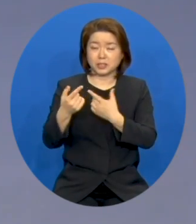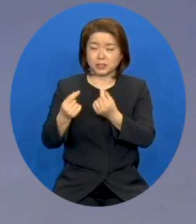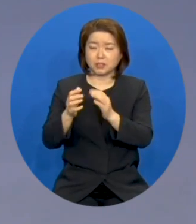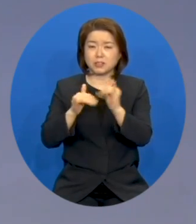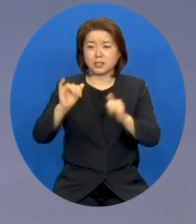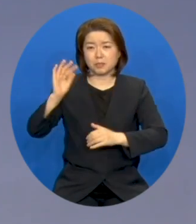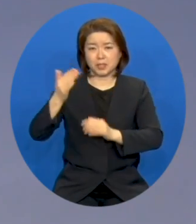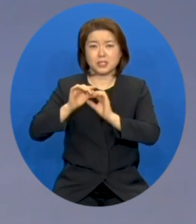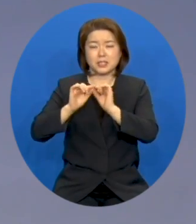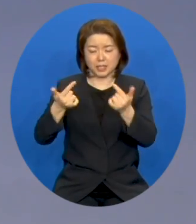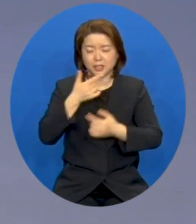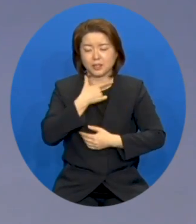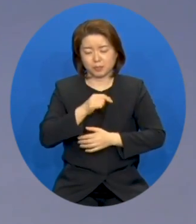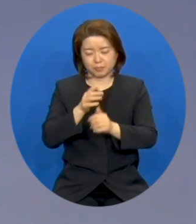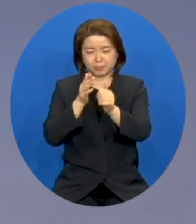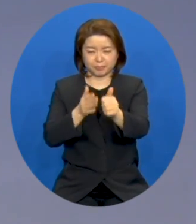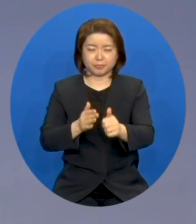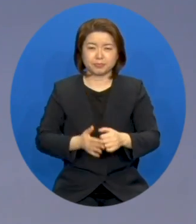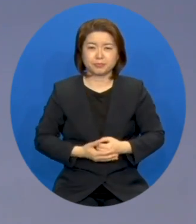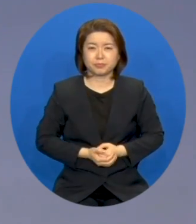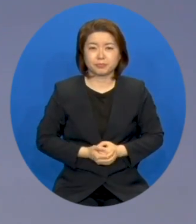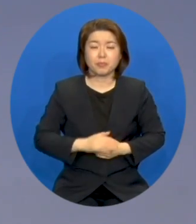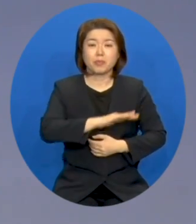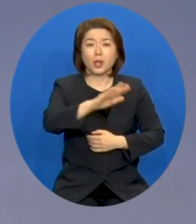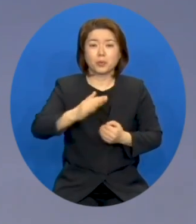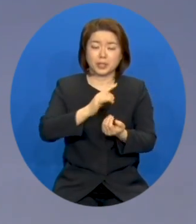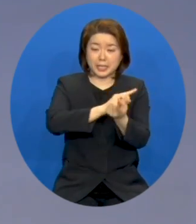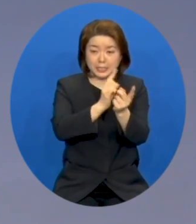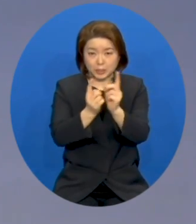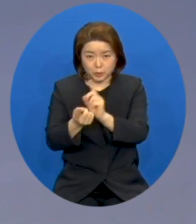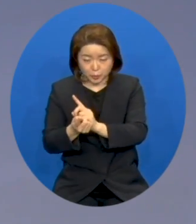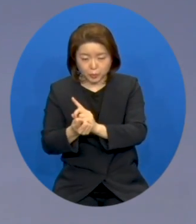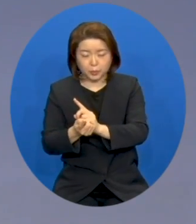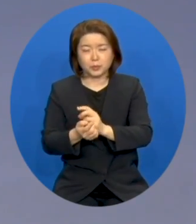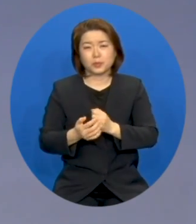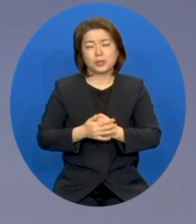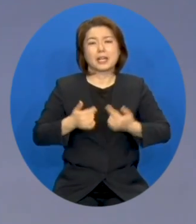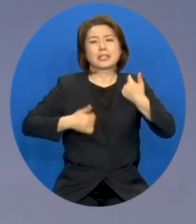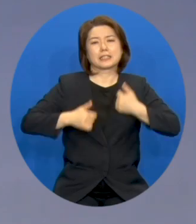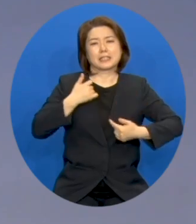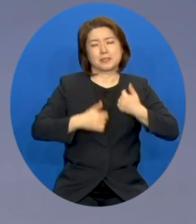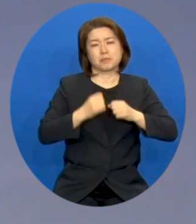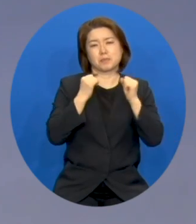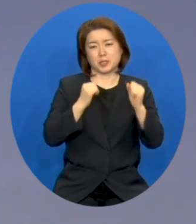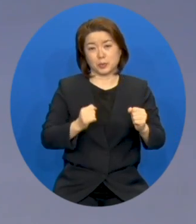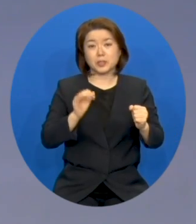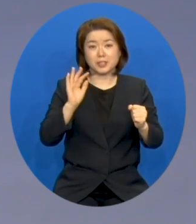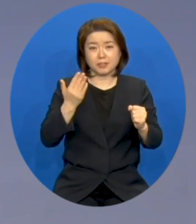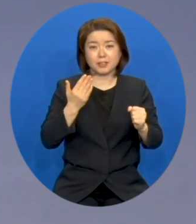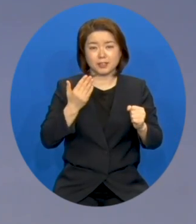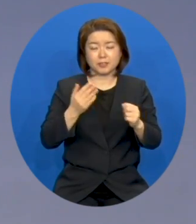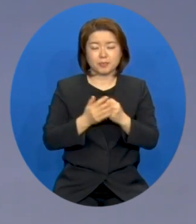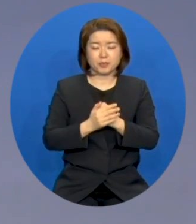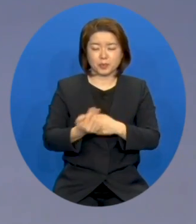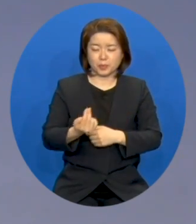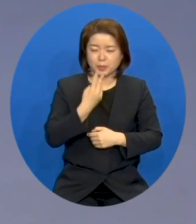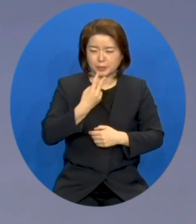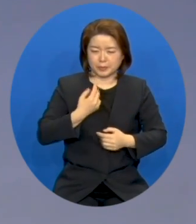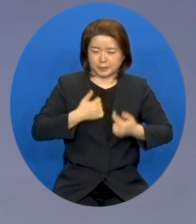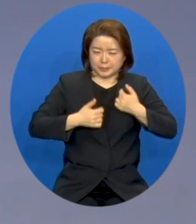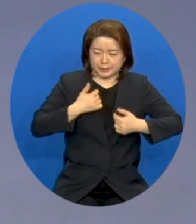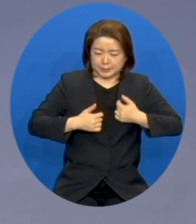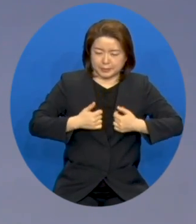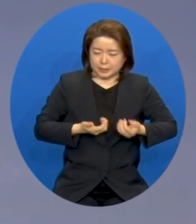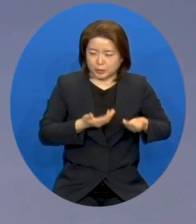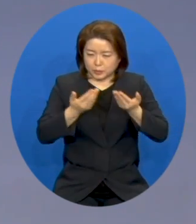되지 않기를 원합니다. 우리는 서로서로에게 기쁨의 존재입니다. 생기를 불어넣어